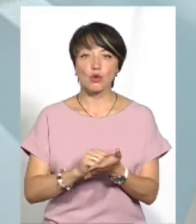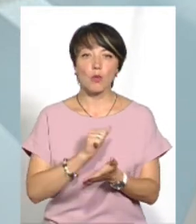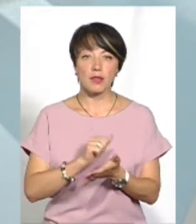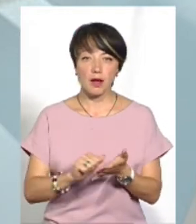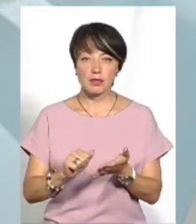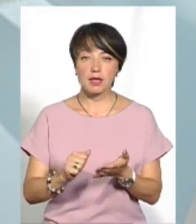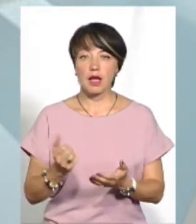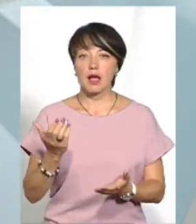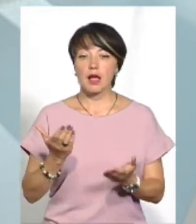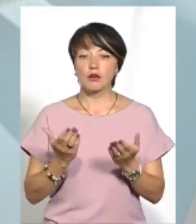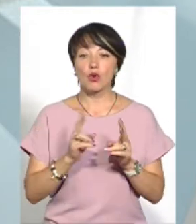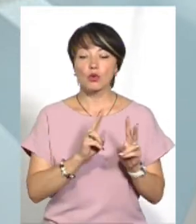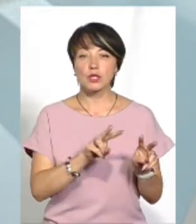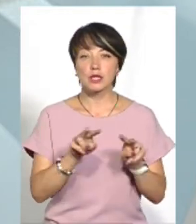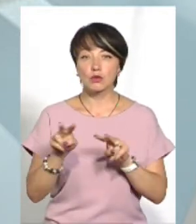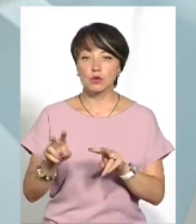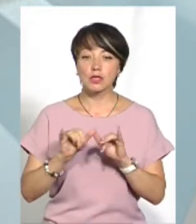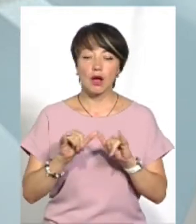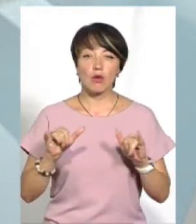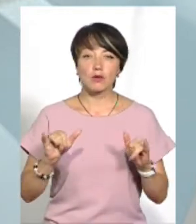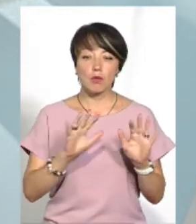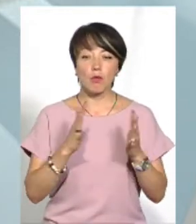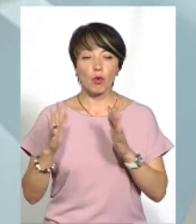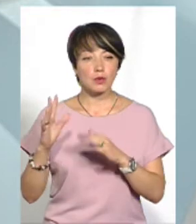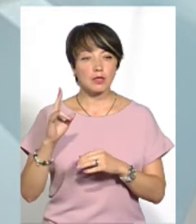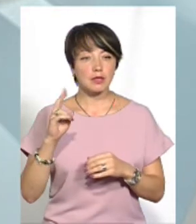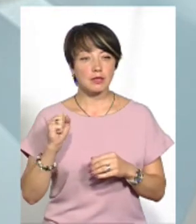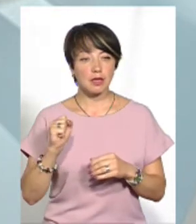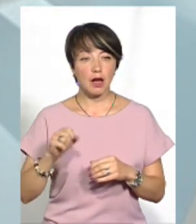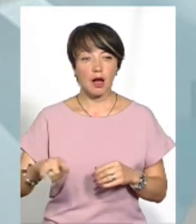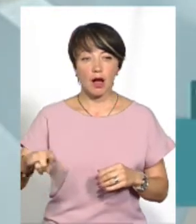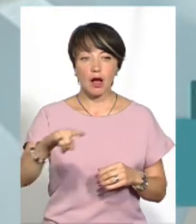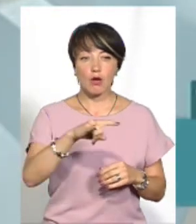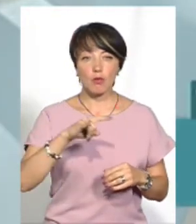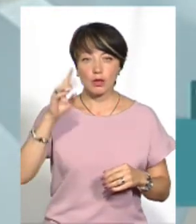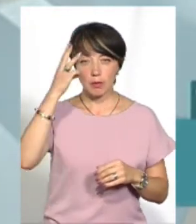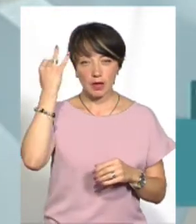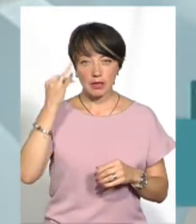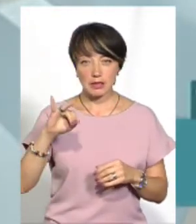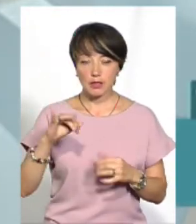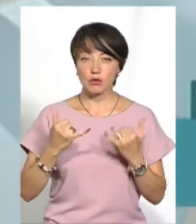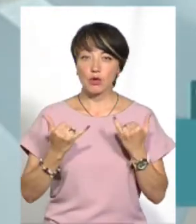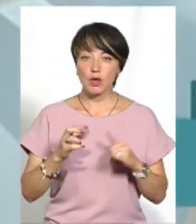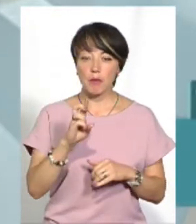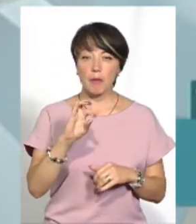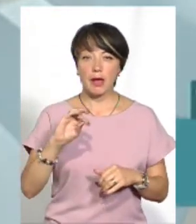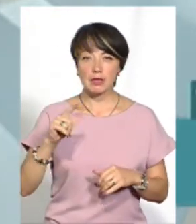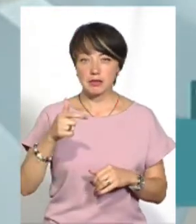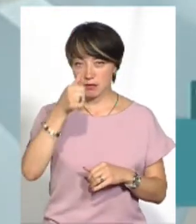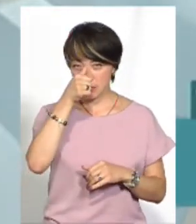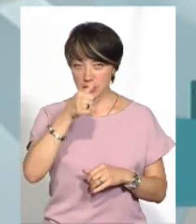документації. Якщо хтось слідкує сьогодні за розвитком і подій в аеропорті Хмельницькому, то сьогодні в березні